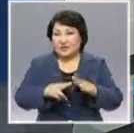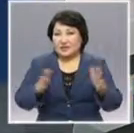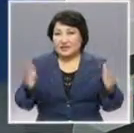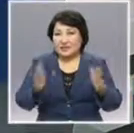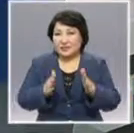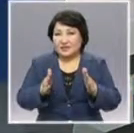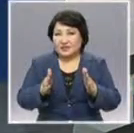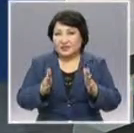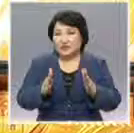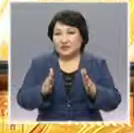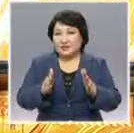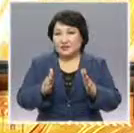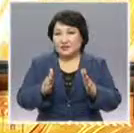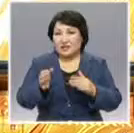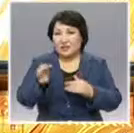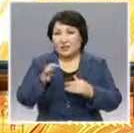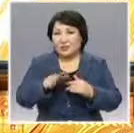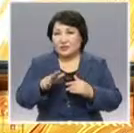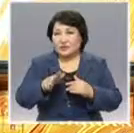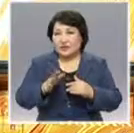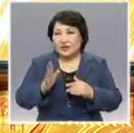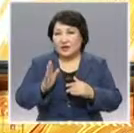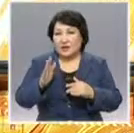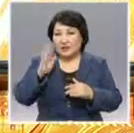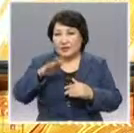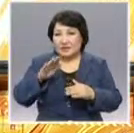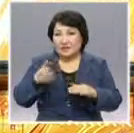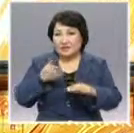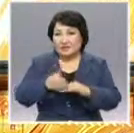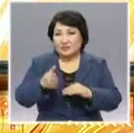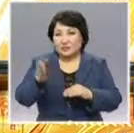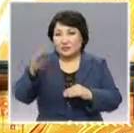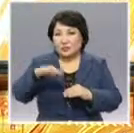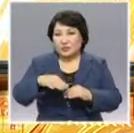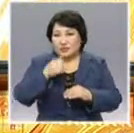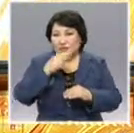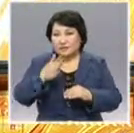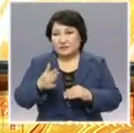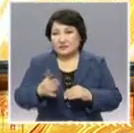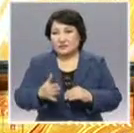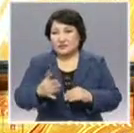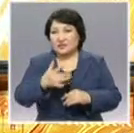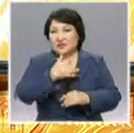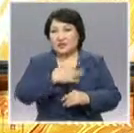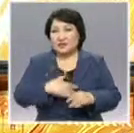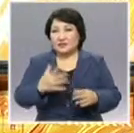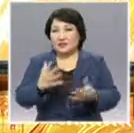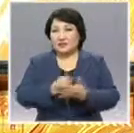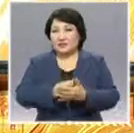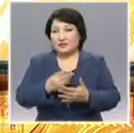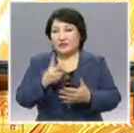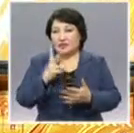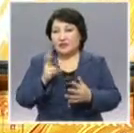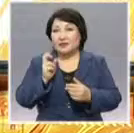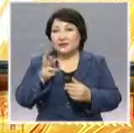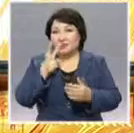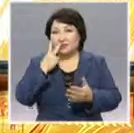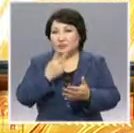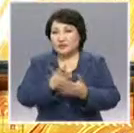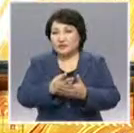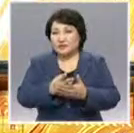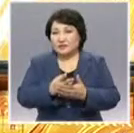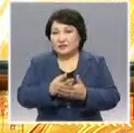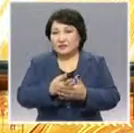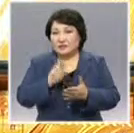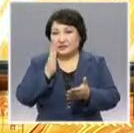Аса ол соғылады балалар, травмалады дейді. Ну, жарақат алады. Оны қалай сіздер көрмейсіздер, тура сіздердің